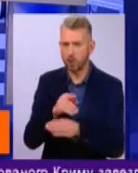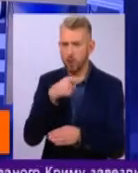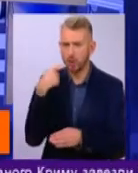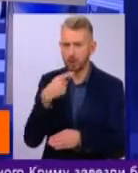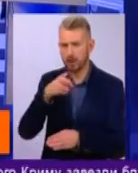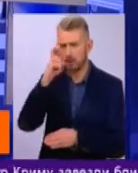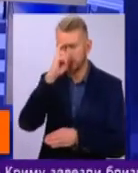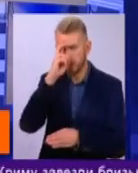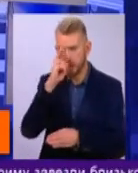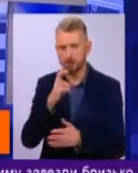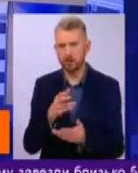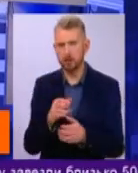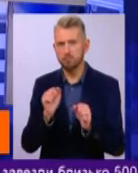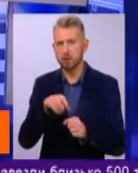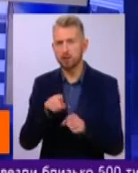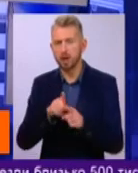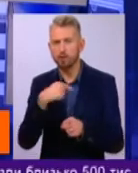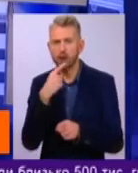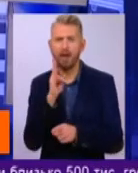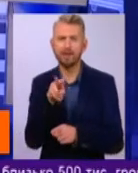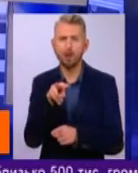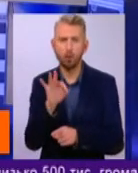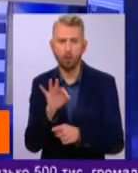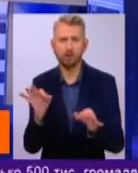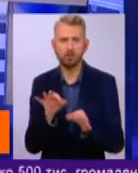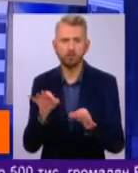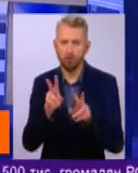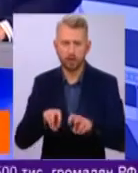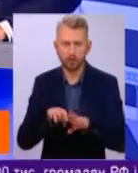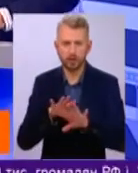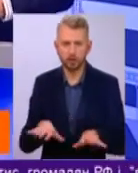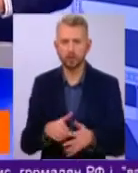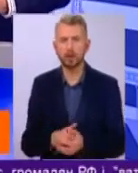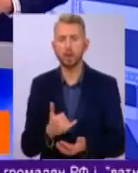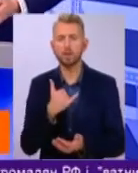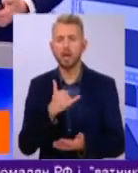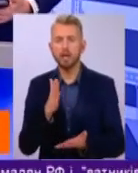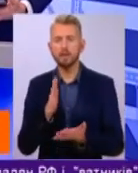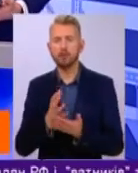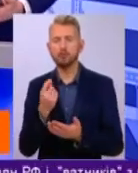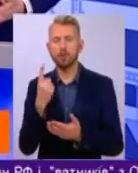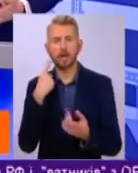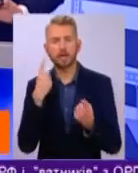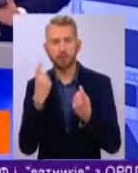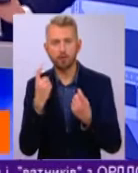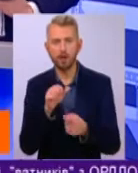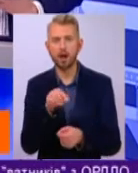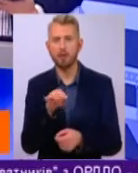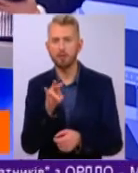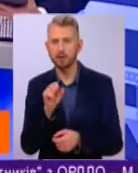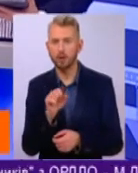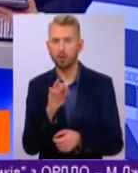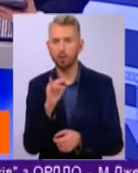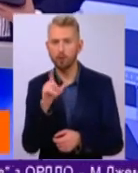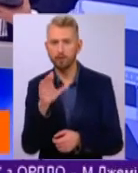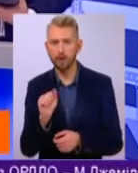Російська Федерація, а можна так говорити, інопланетяни, і нічого можна не розслідувати. У нас є ще одна інформація. Аміна Окуєва,